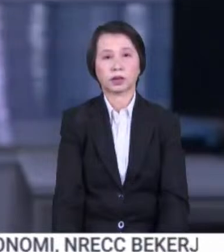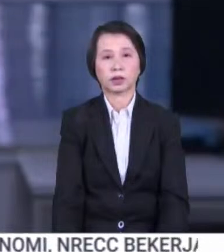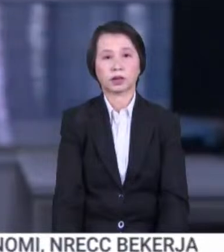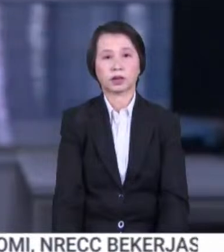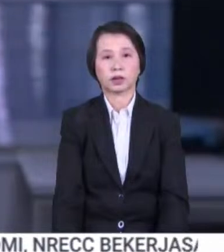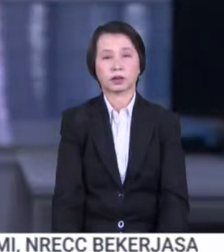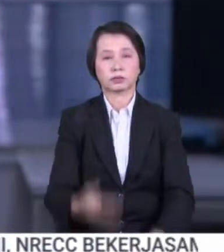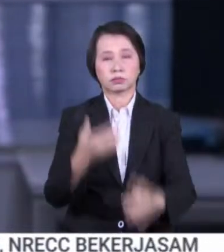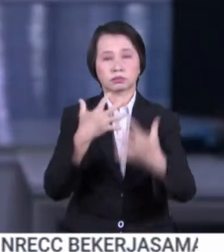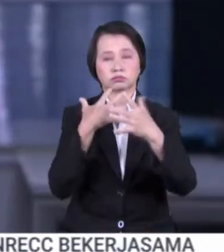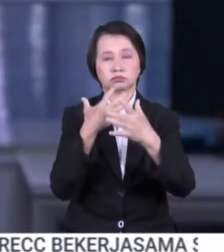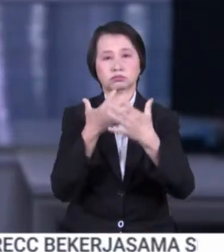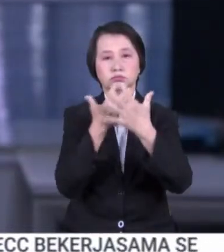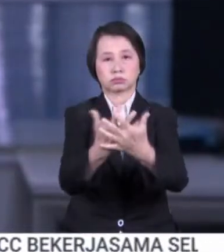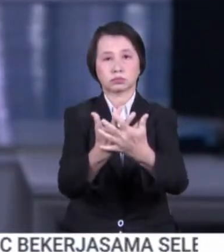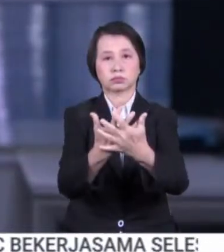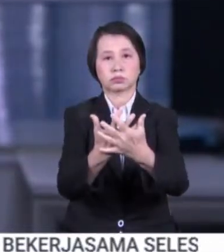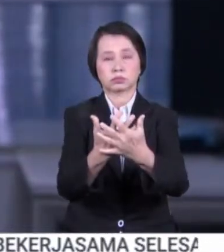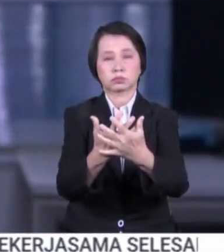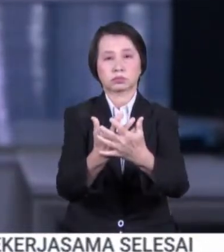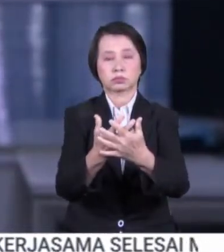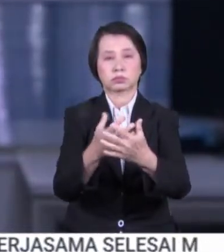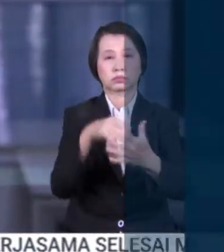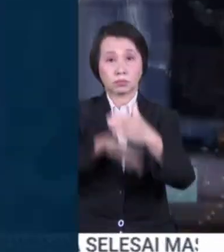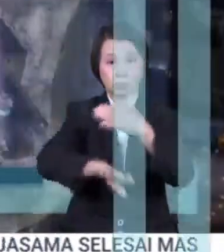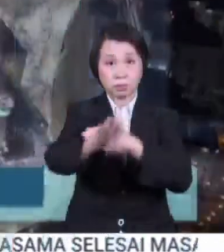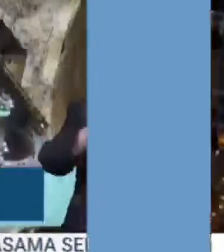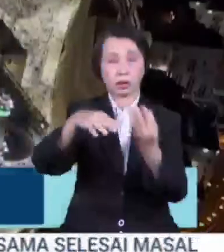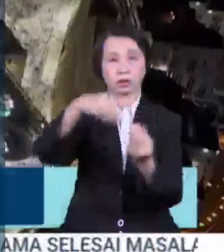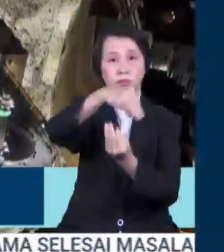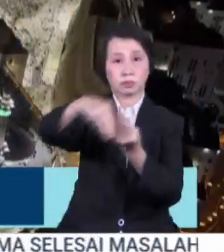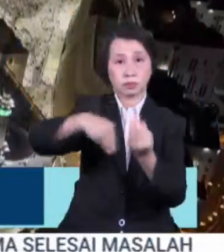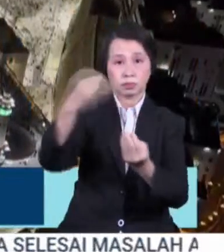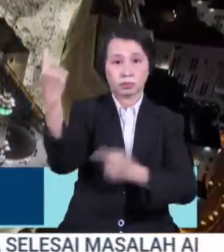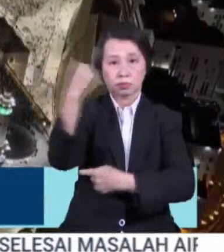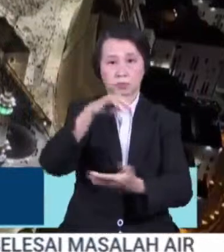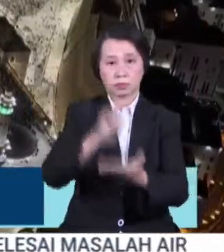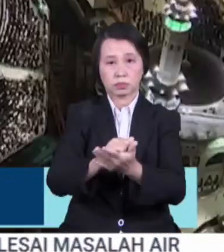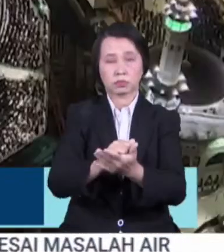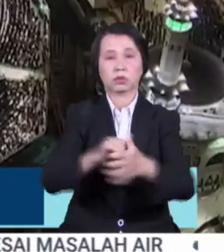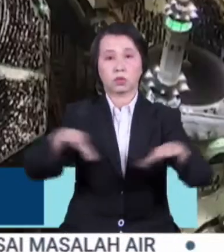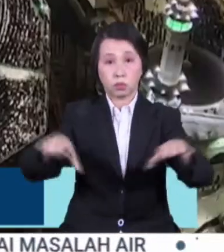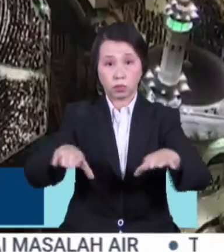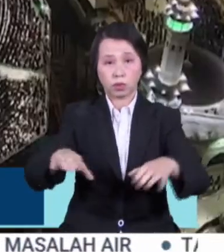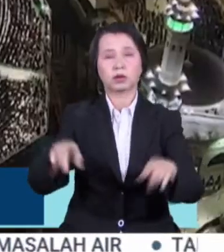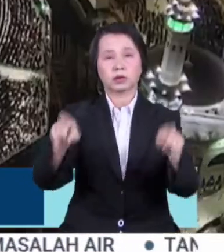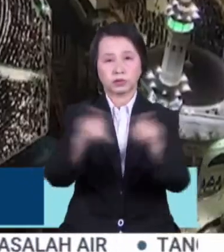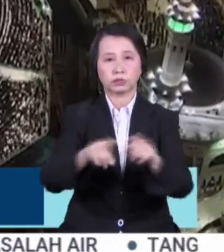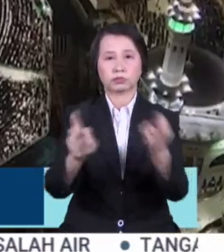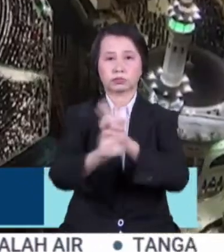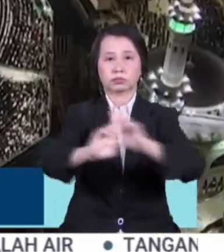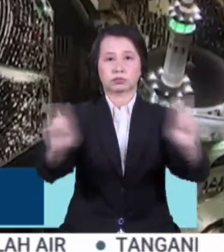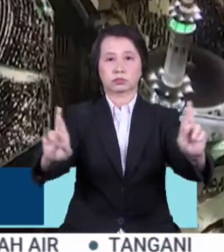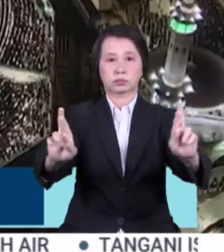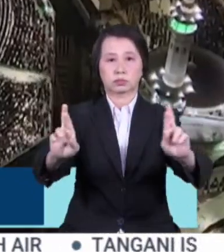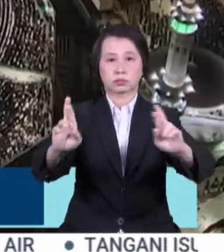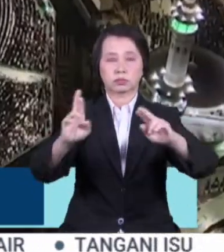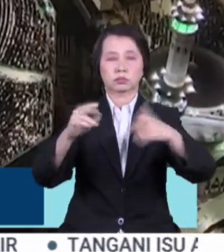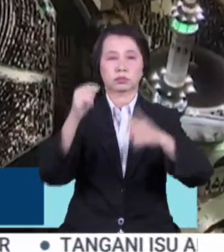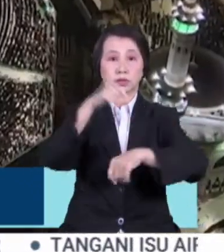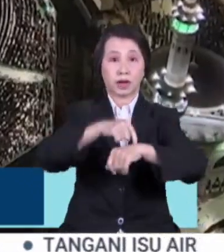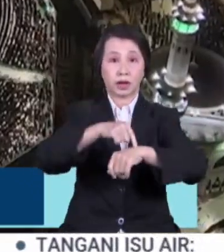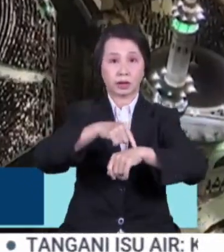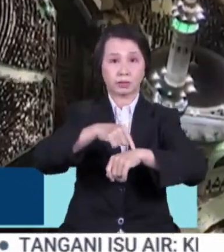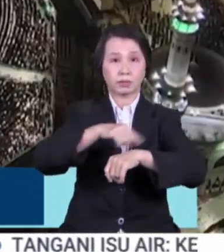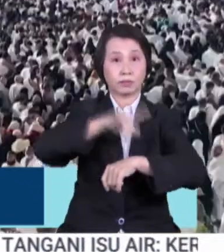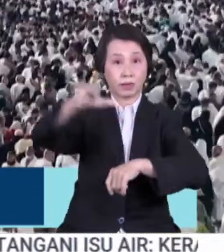Perintah larangan masuk ke Kota Suci Mekah berkuat kuasa hari ini. Sekatan itu dilaksana sebagai persediaan musim haji.